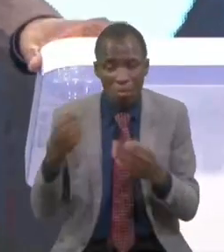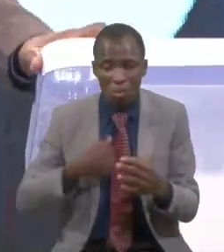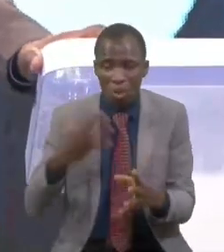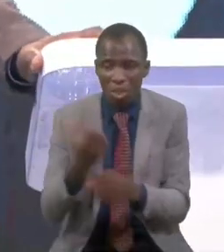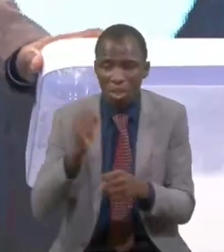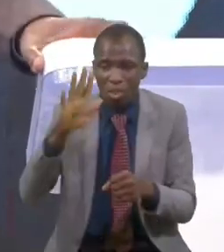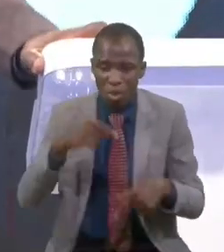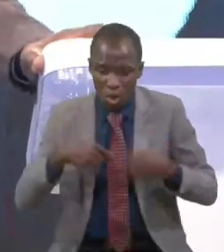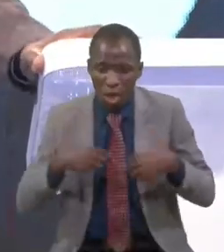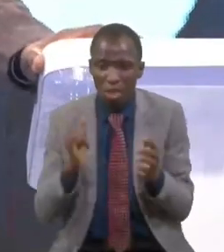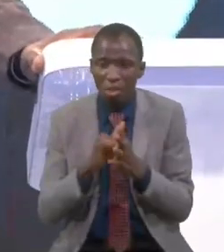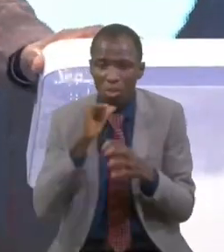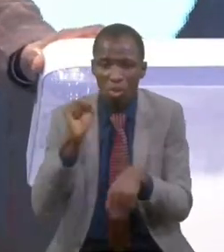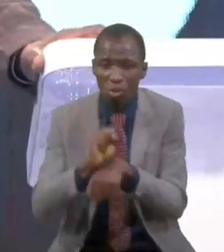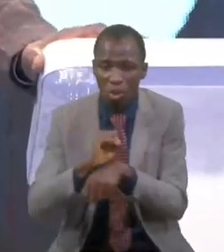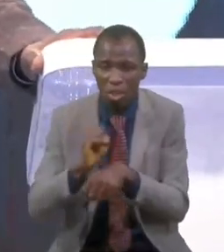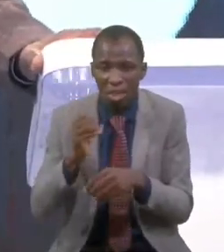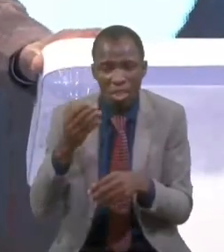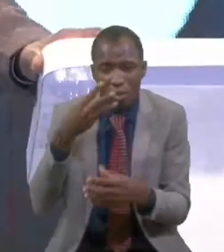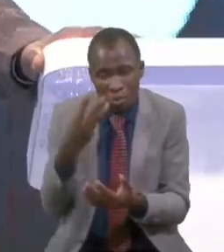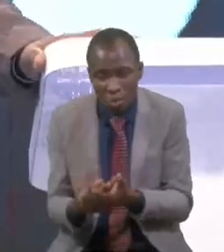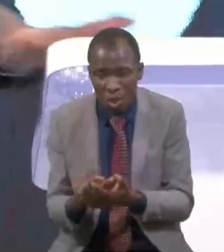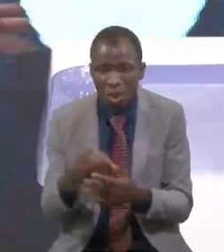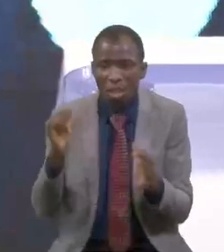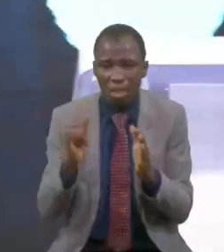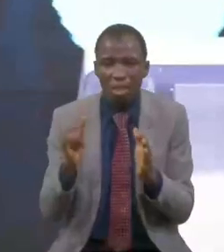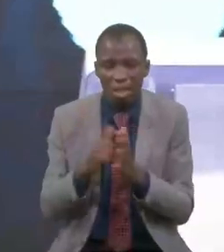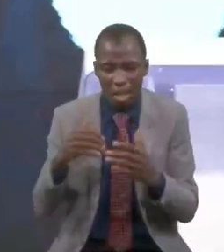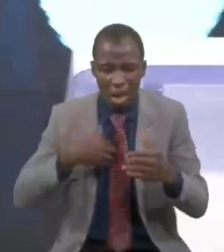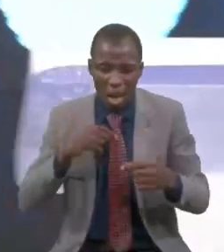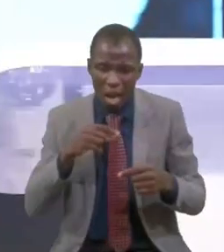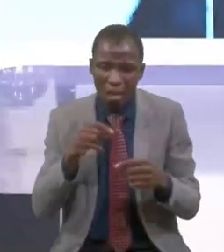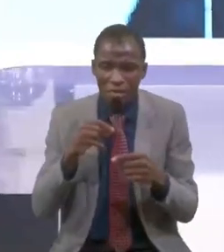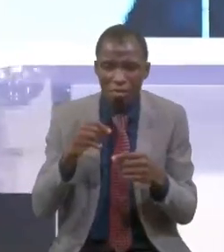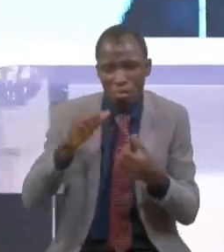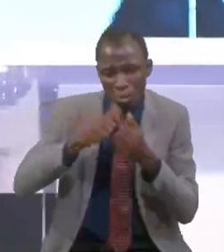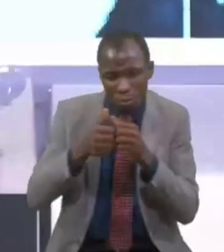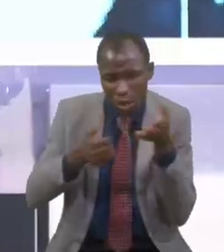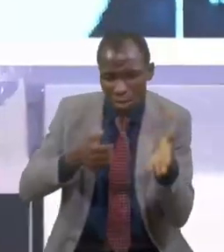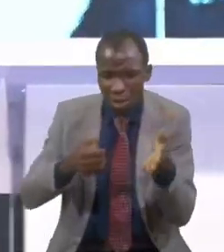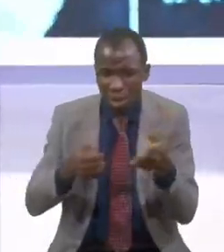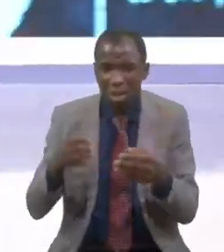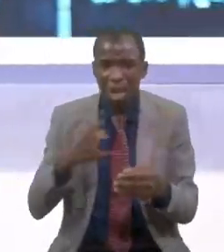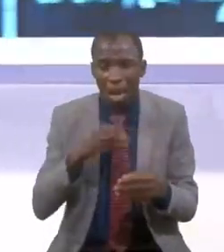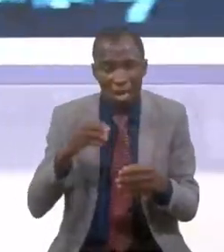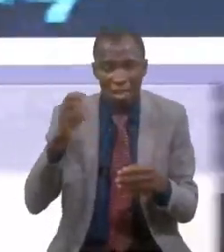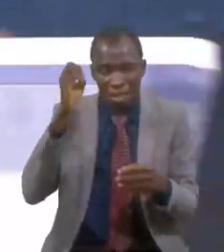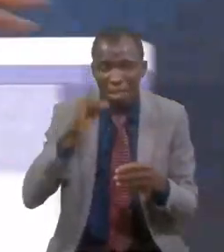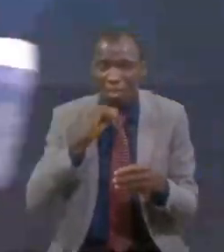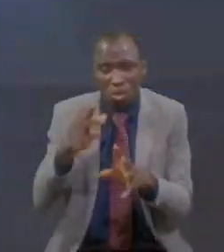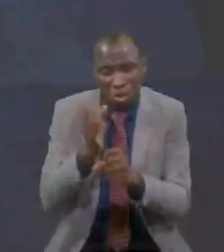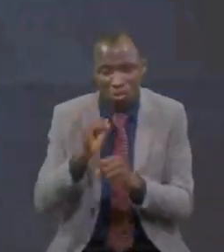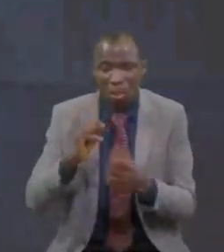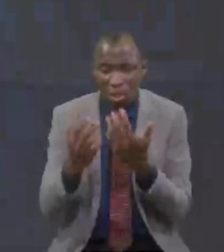cœur qui ne fonctionne pas bien vous avez un cœur qui a un trou làbas un cœur défectieux qui